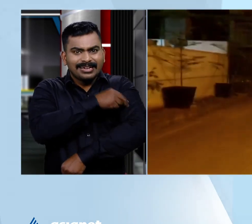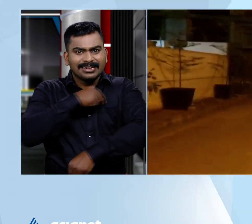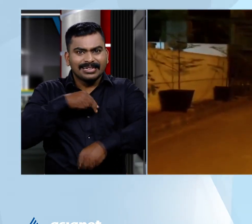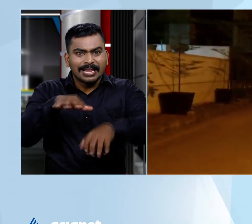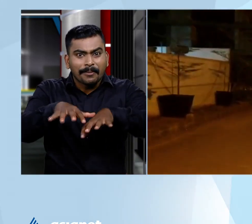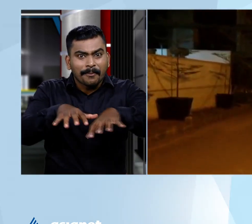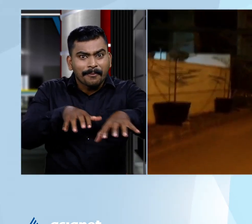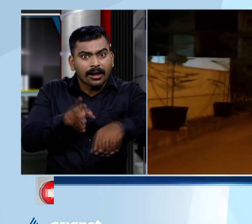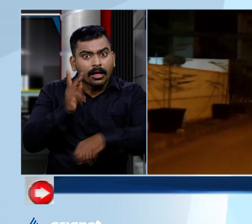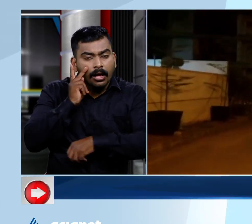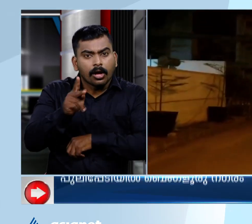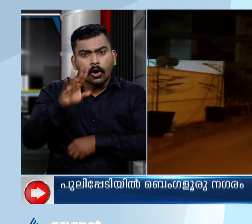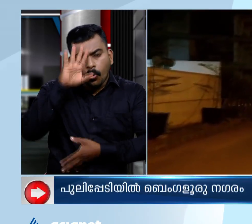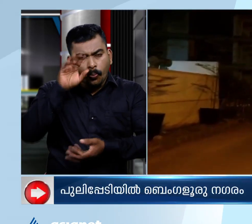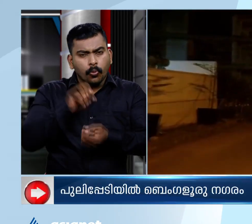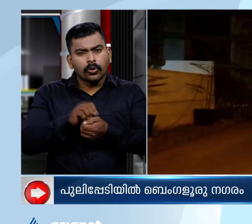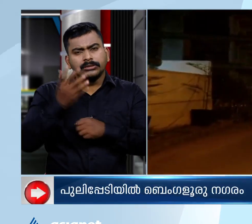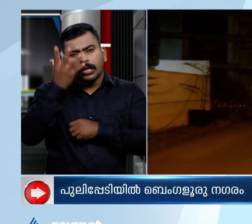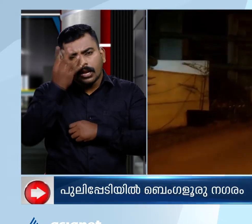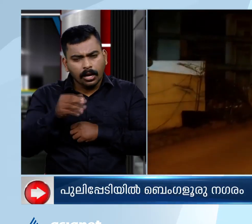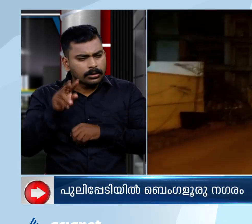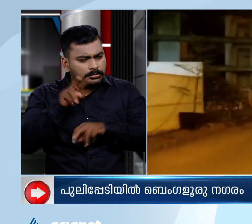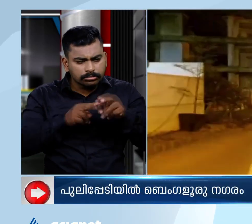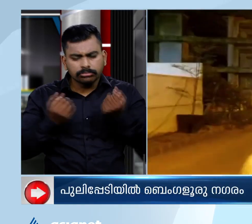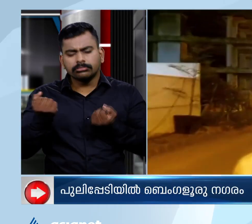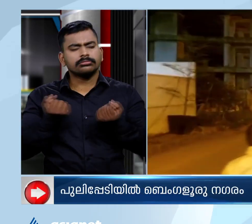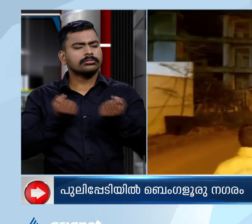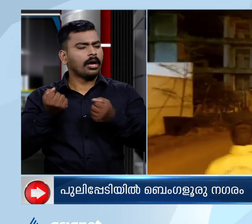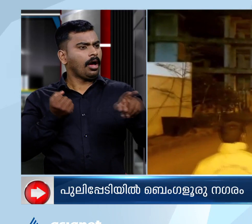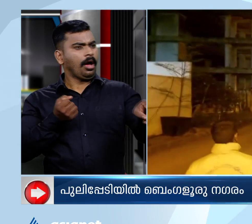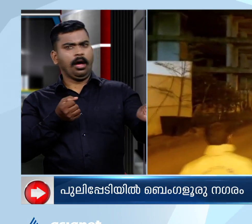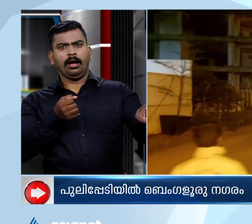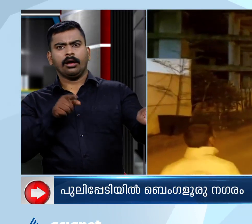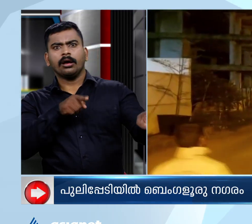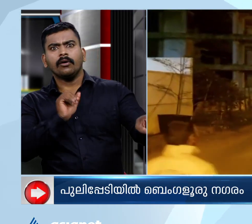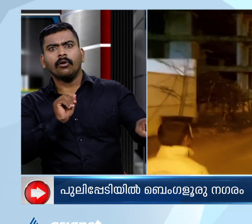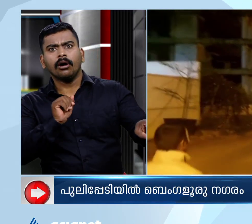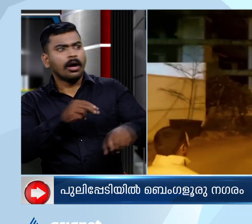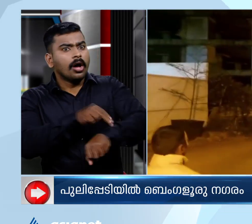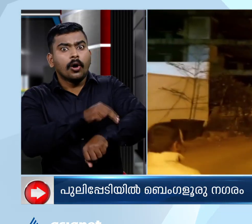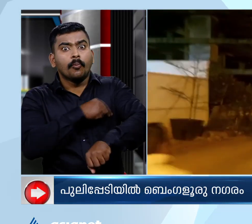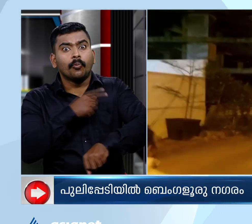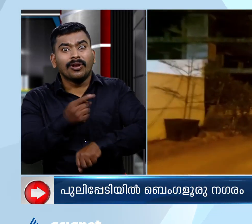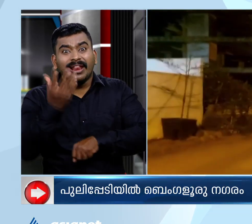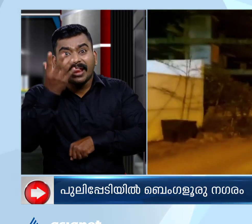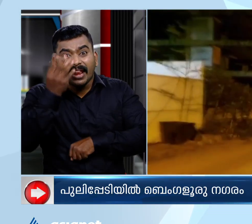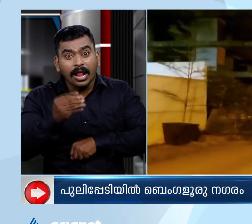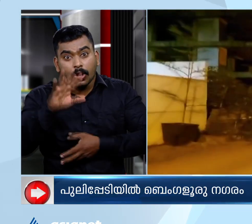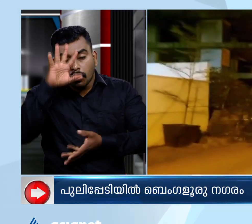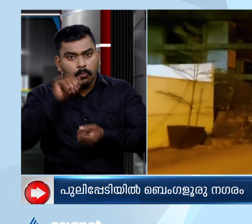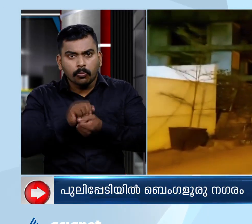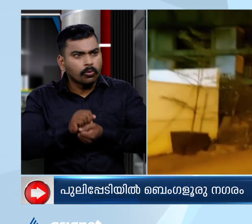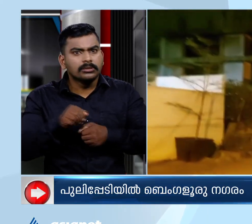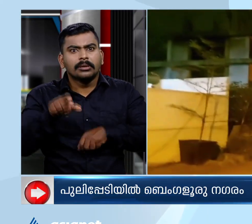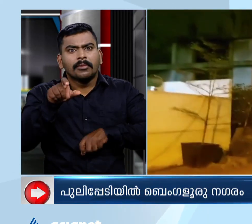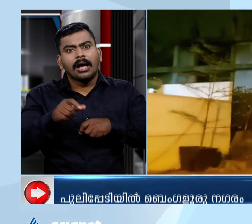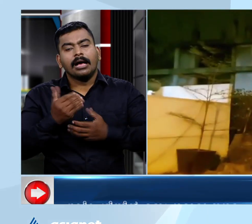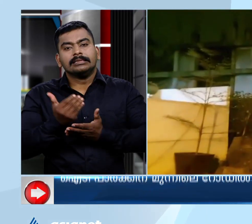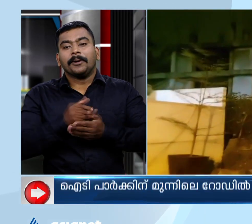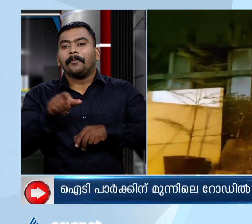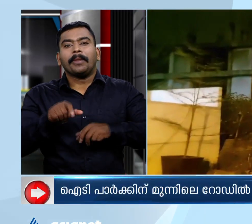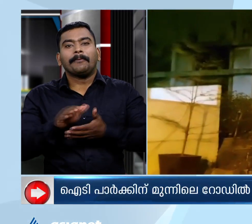രാത്രി പെട്രോളിങ്ങിന് ഇറങ്ങിയ പോലീസുകാരാണ് ദൂരെ റോഡിൽ പുലി നടക്കുന്നത് ശ്രദ്ധിച്ചത്. അർദ്ധരാത്രിയായിരുന്നതിനാൽ റോഡിൽ അധികം